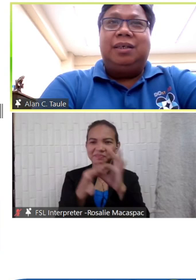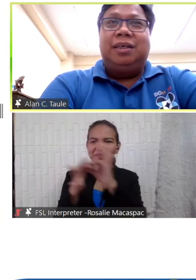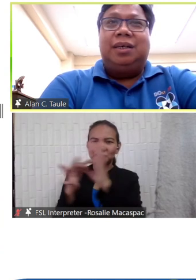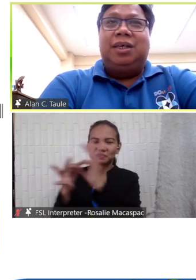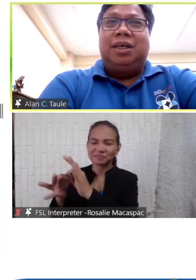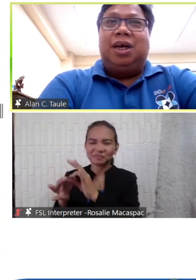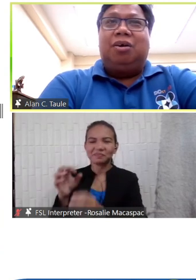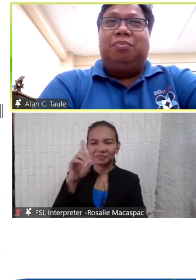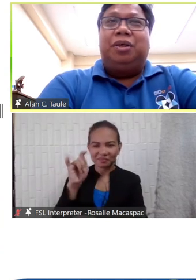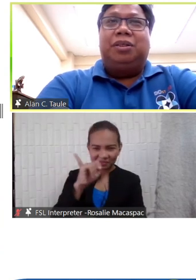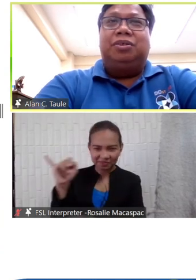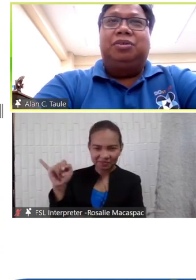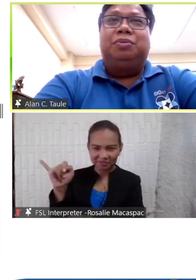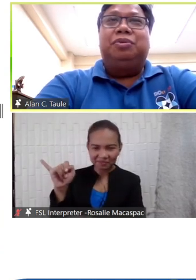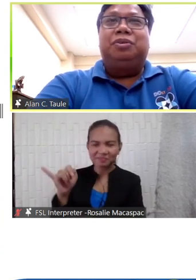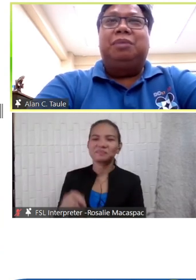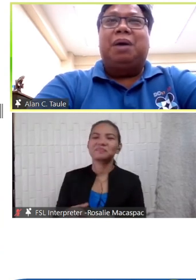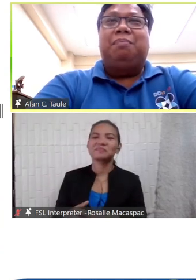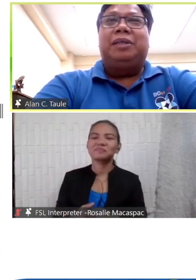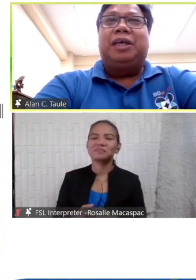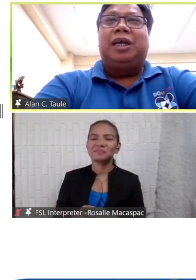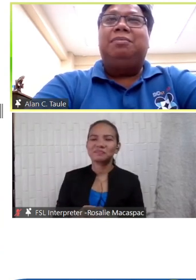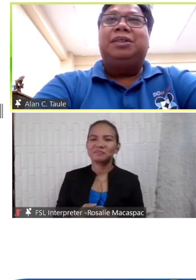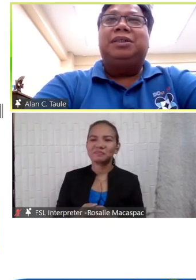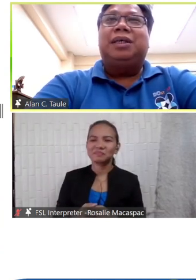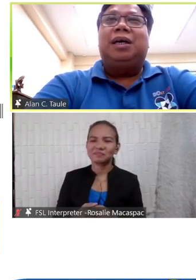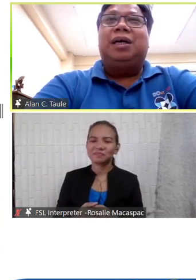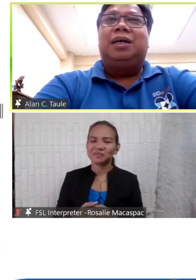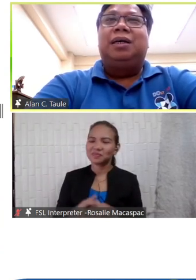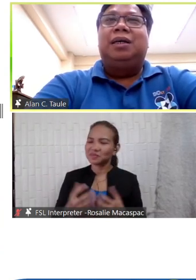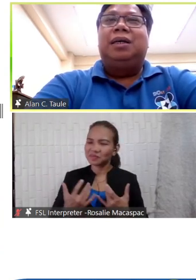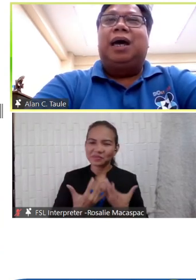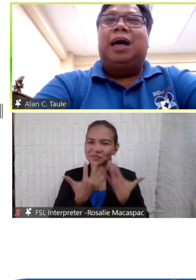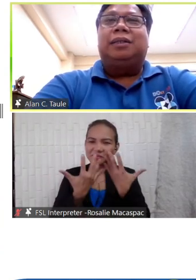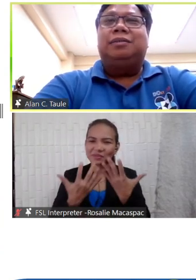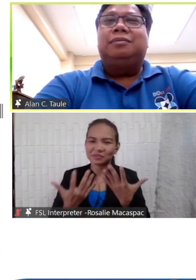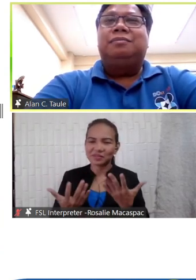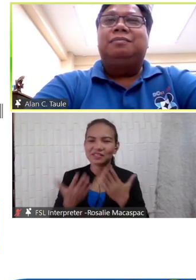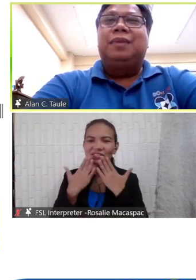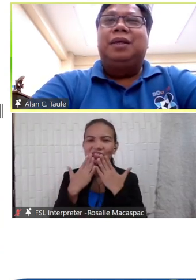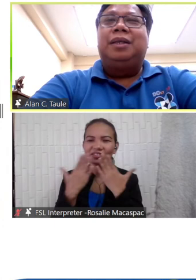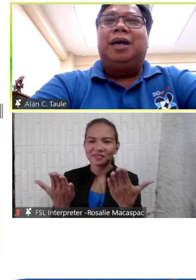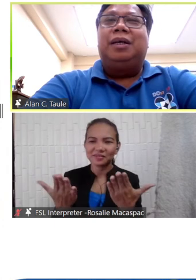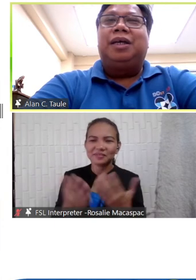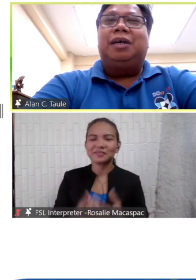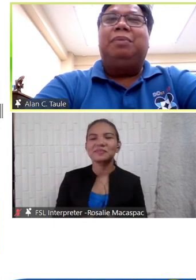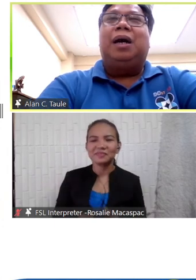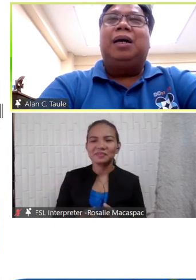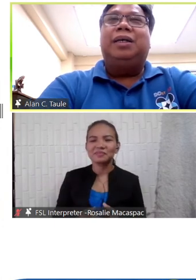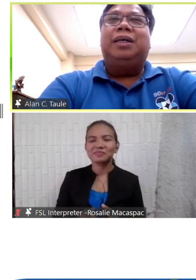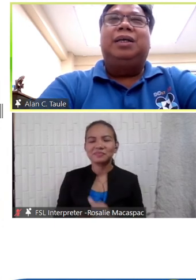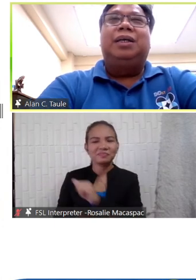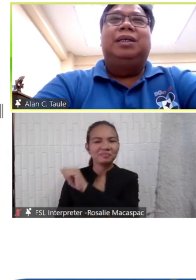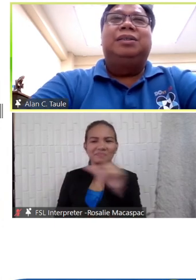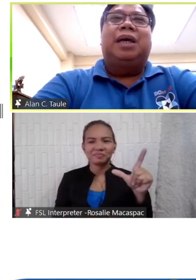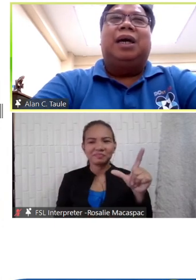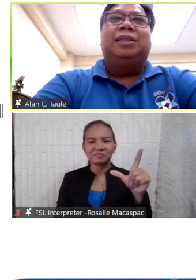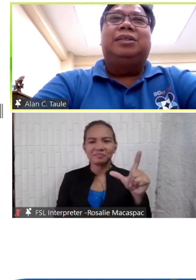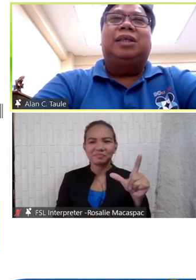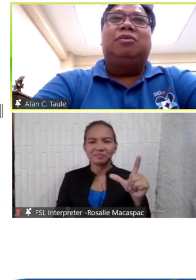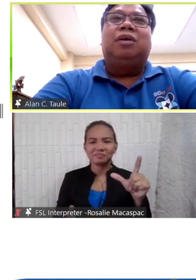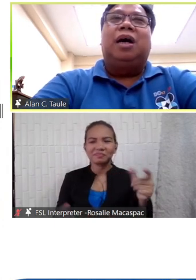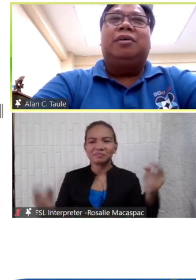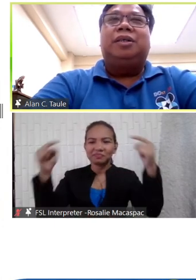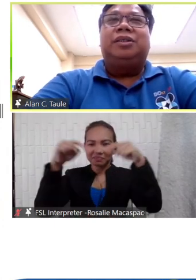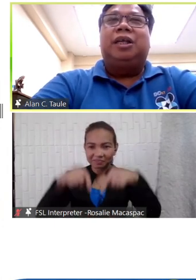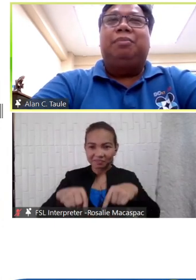DOST-STII. Ako po ay taos pusong nagpapasalamat sa lahat na nakibahagi sa